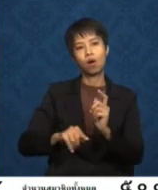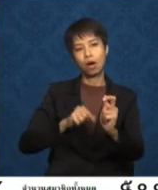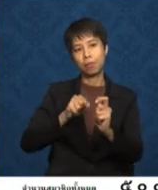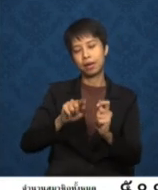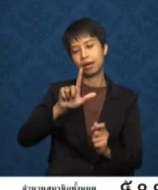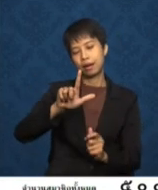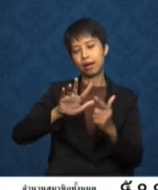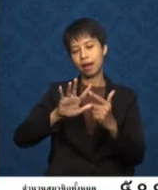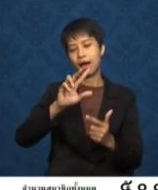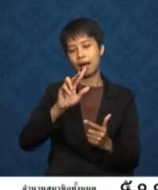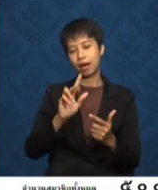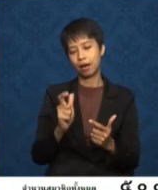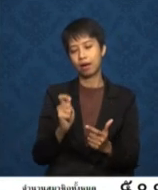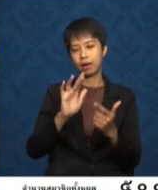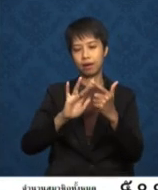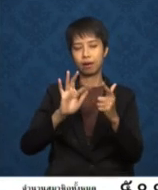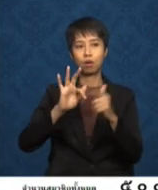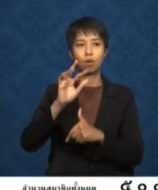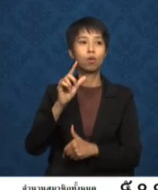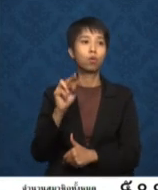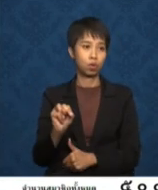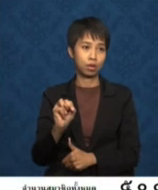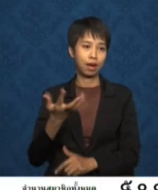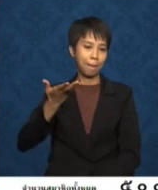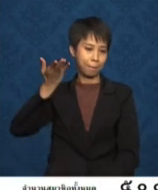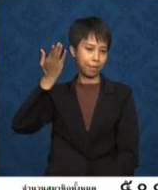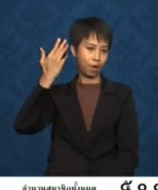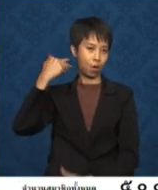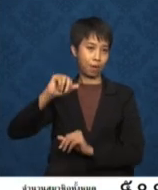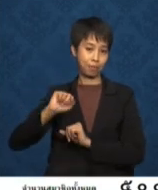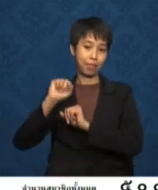Memo